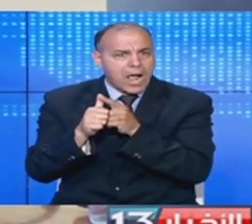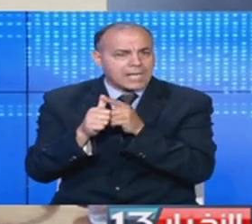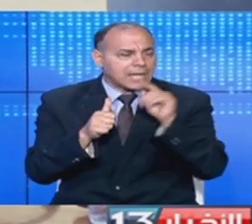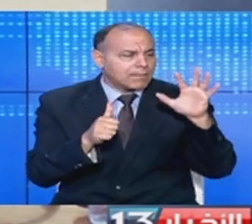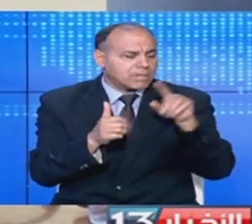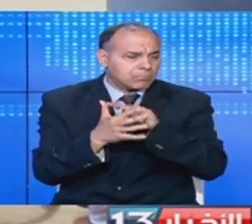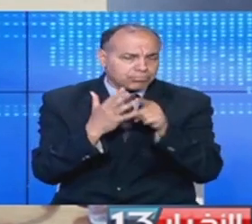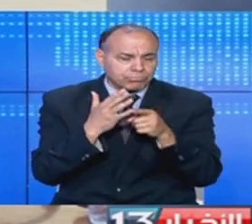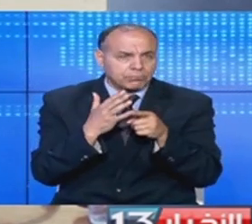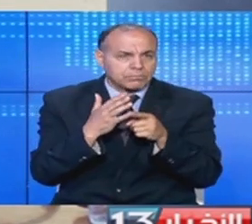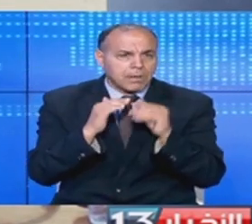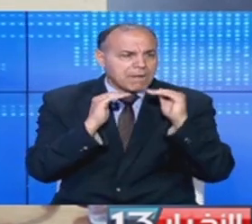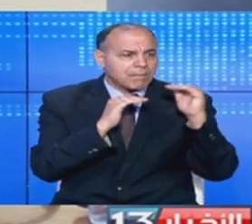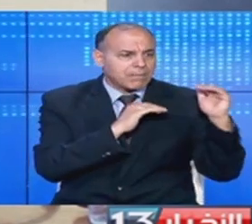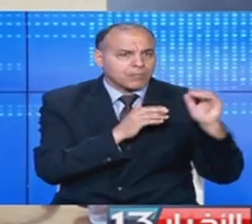الخمسة